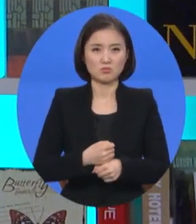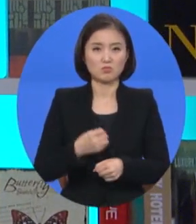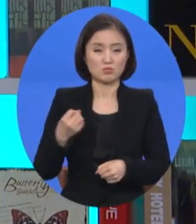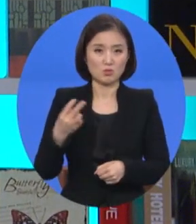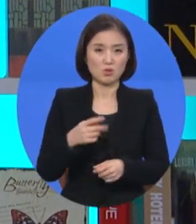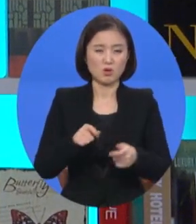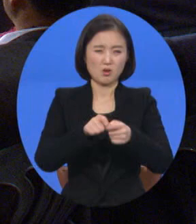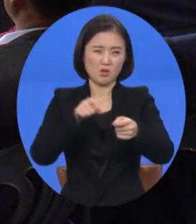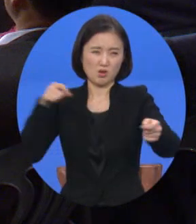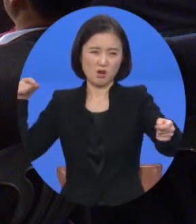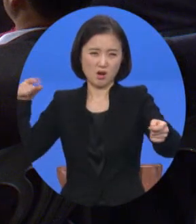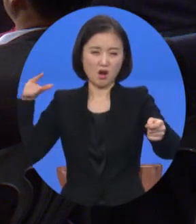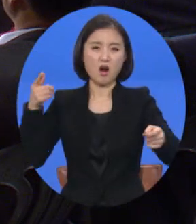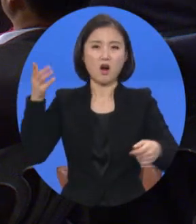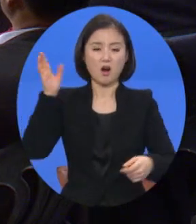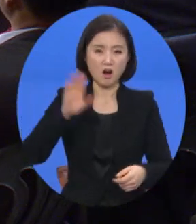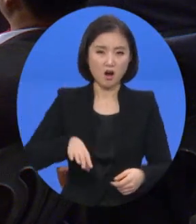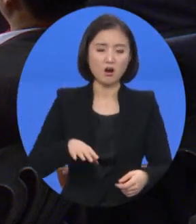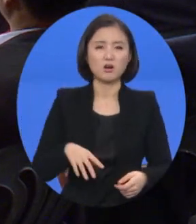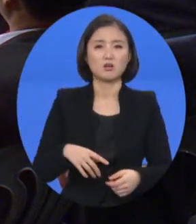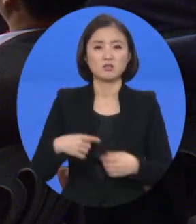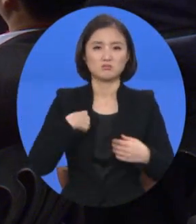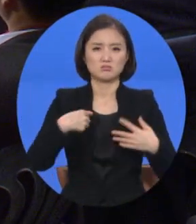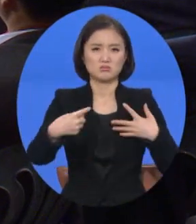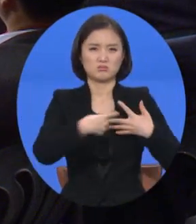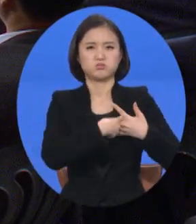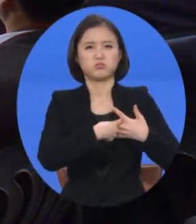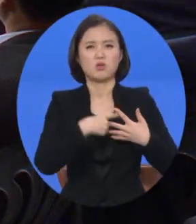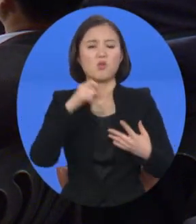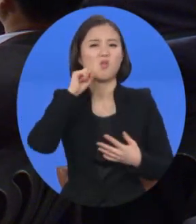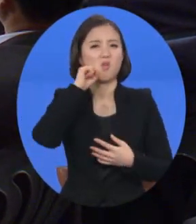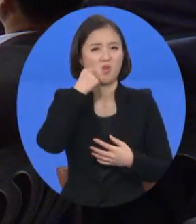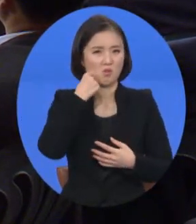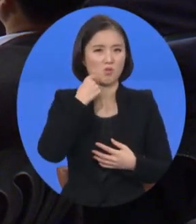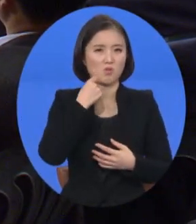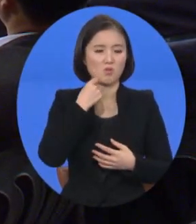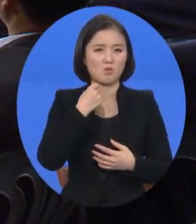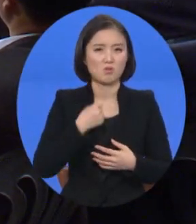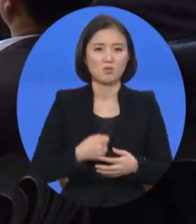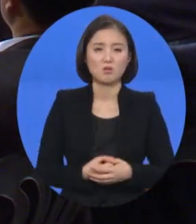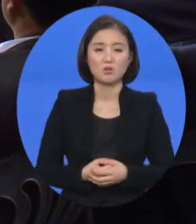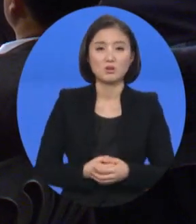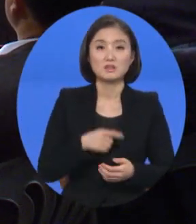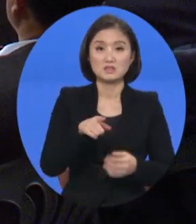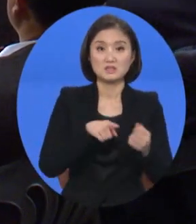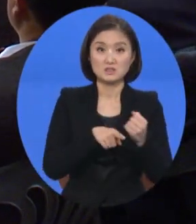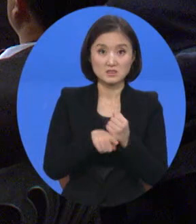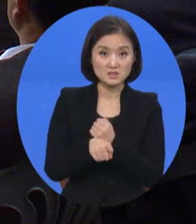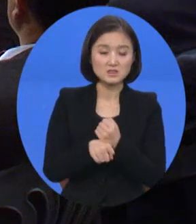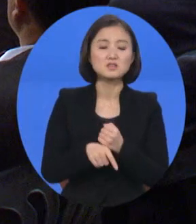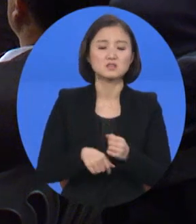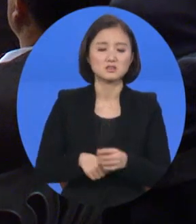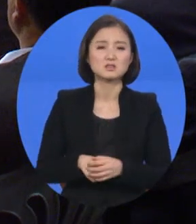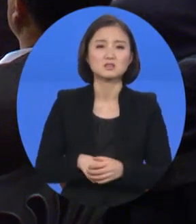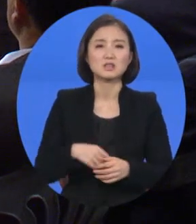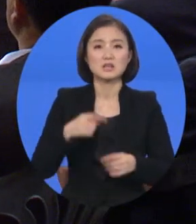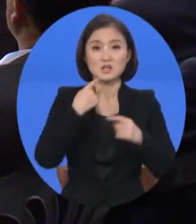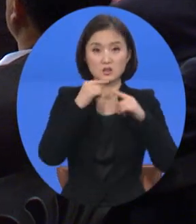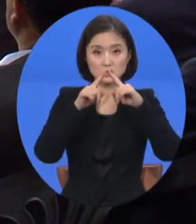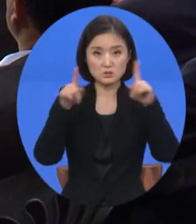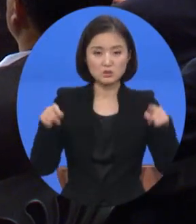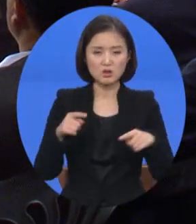못했습니다 그런 경의를 우리 조선 종이 책 우리게 전통 종이가 가지고 있는 품질의 우수성은